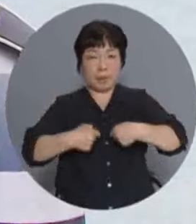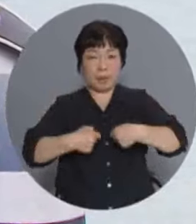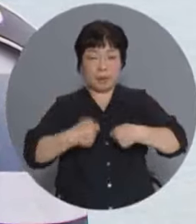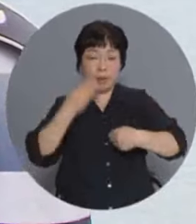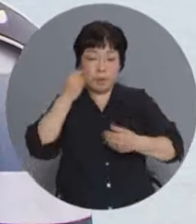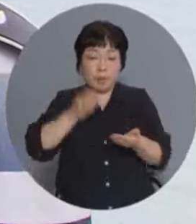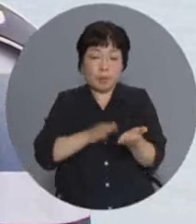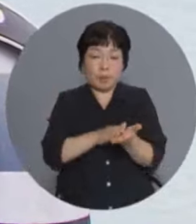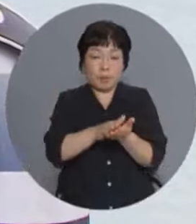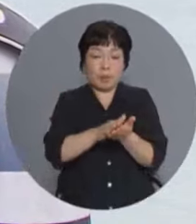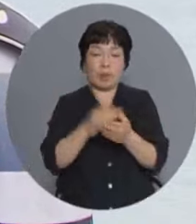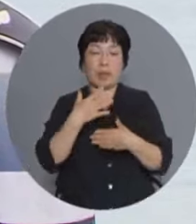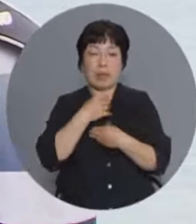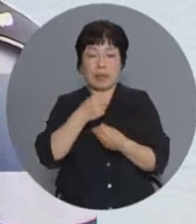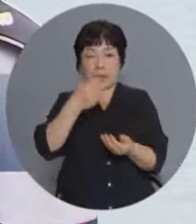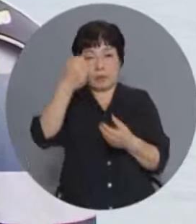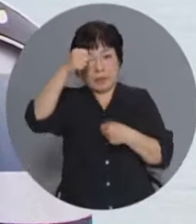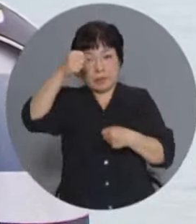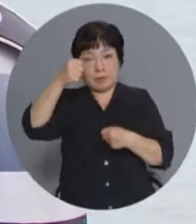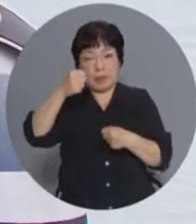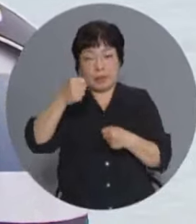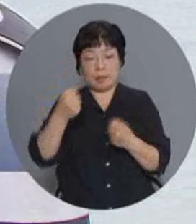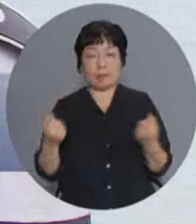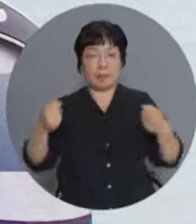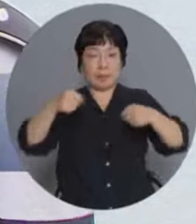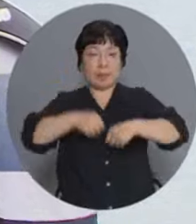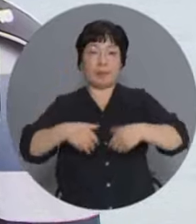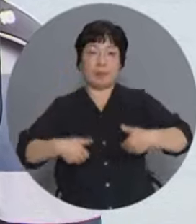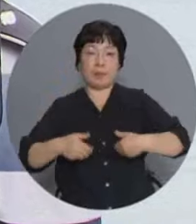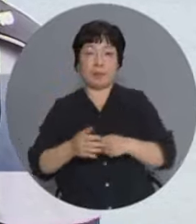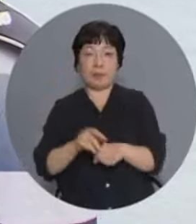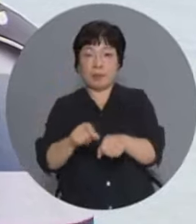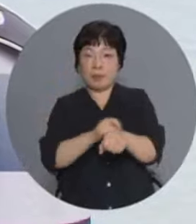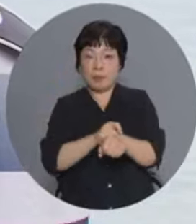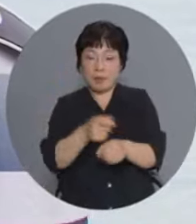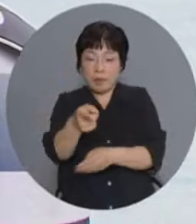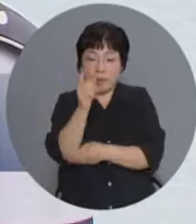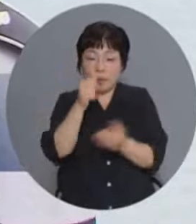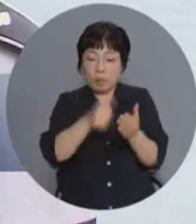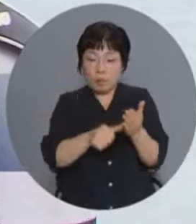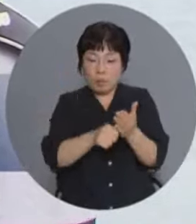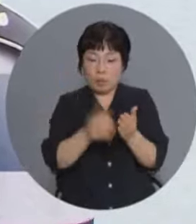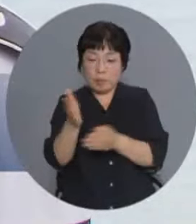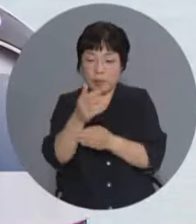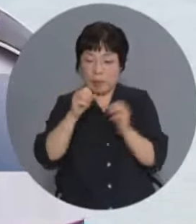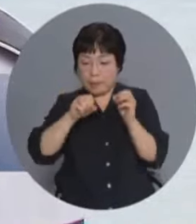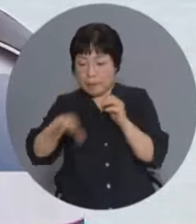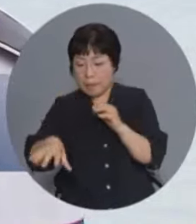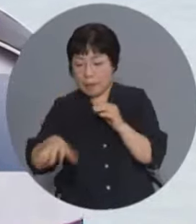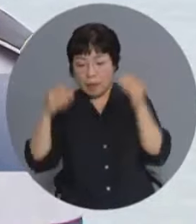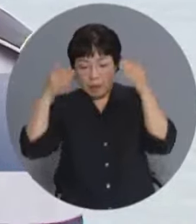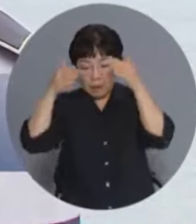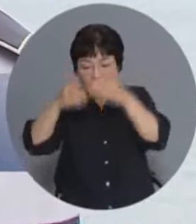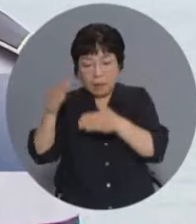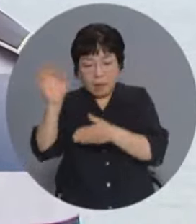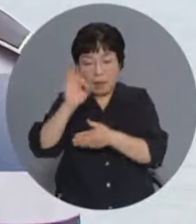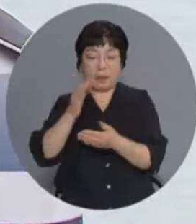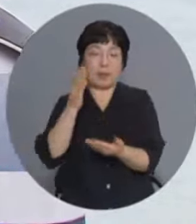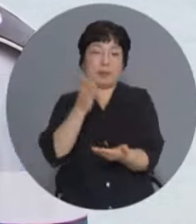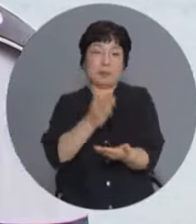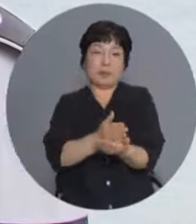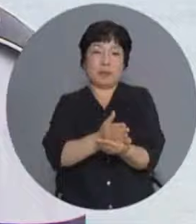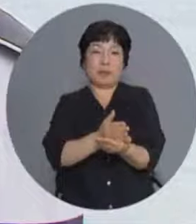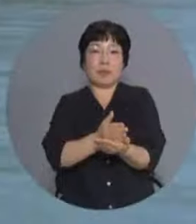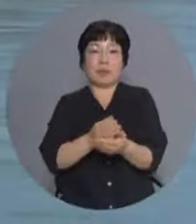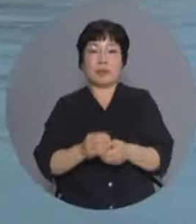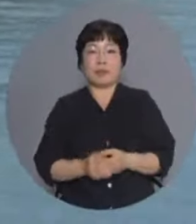미끄럼 방지를 위한 안전화 등 적절한 안전장비를 착용해야 합니다. 특히 낚시용품이나 어획물을 해상에 빠뜨렸을 경우 위험한 행동을